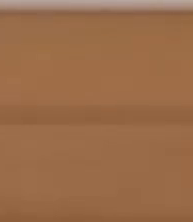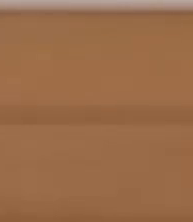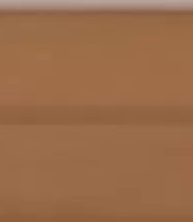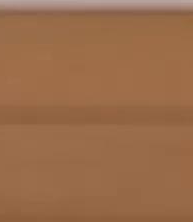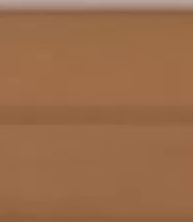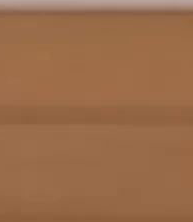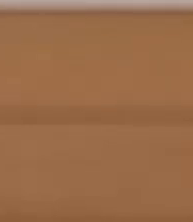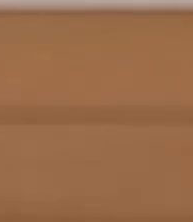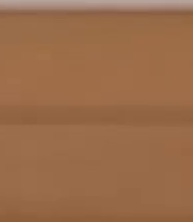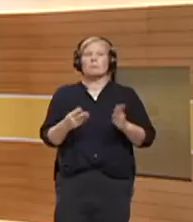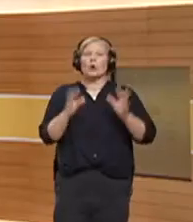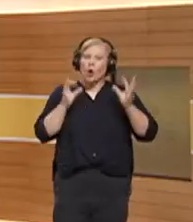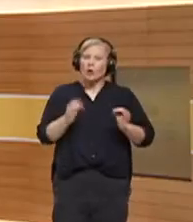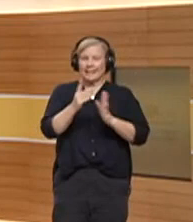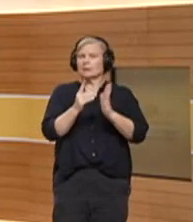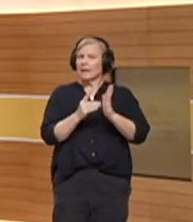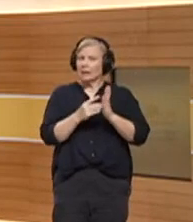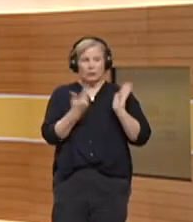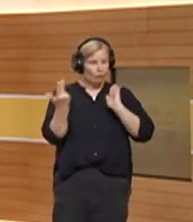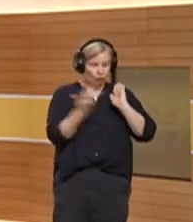aber wir sammeln diese Daten auf jeden Fall.